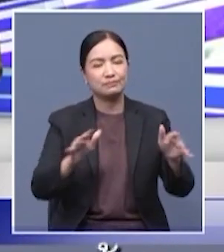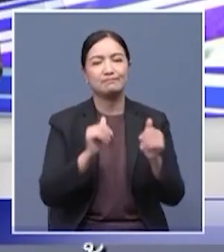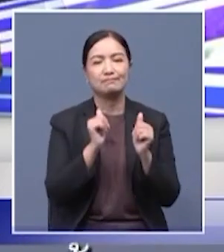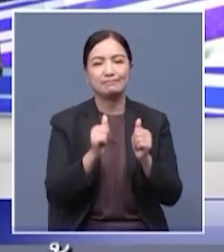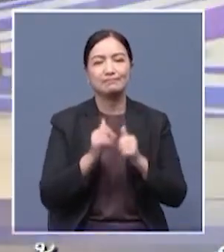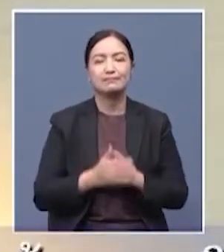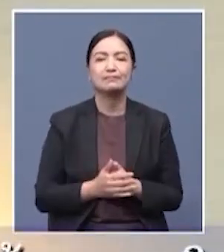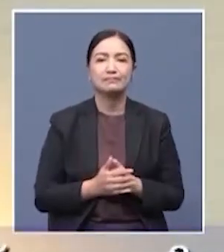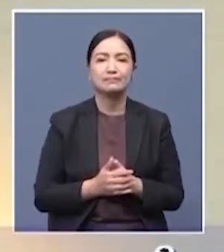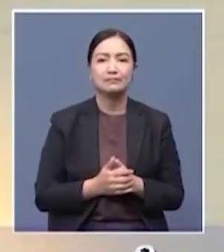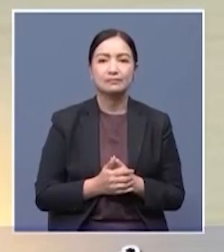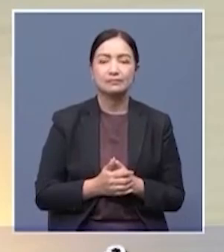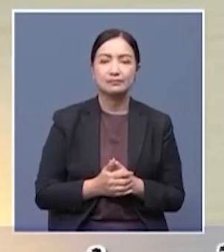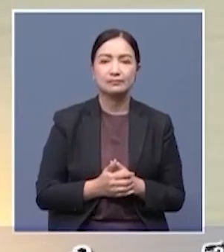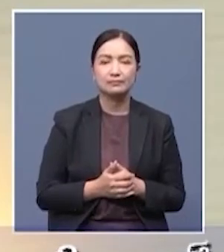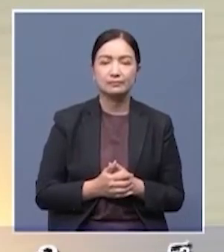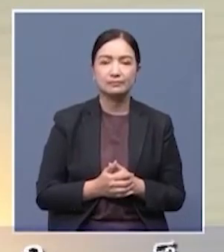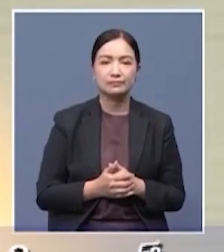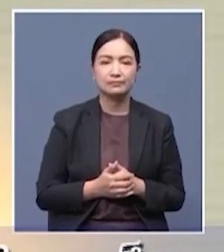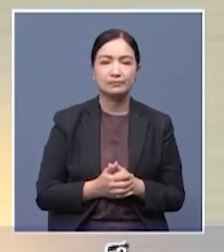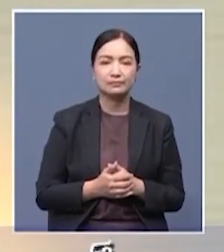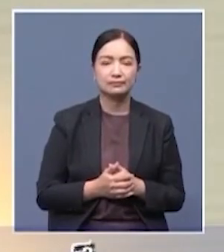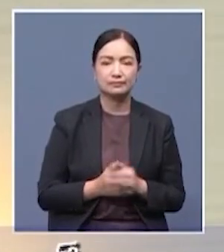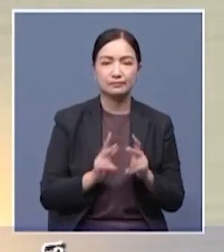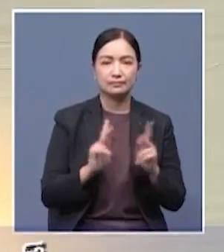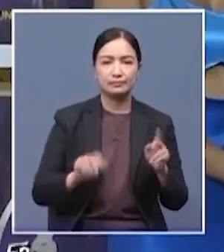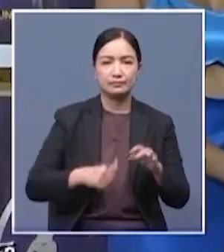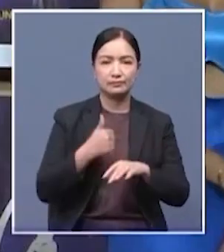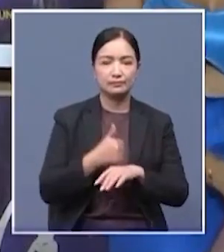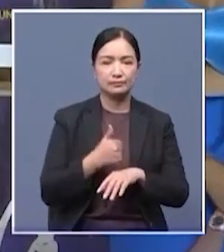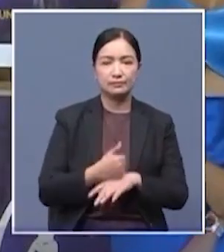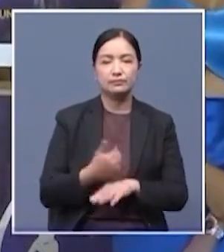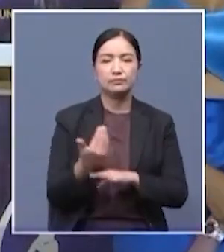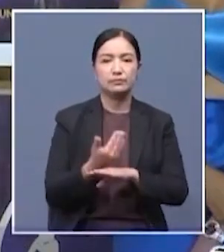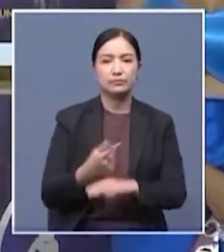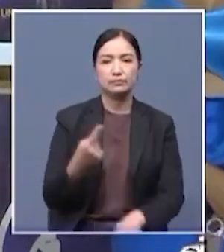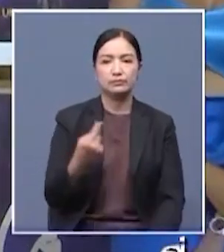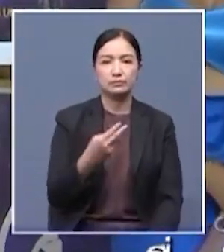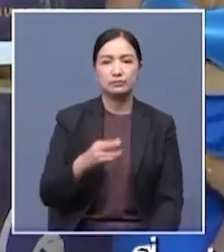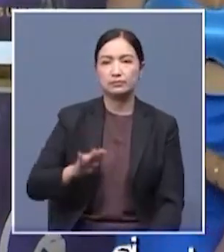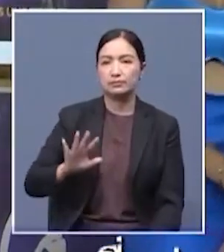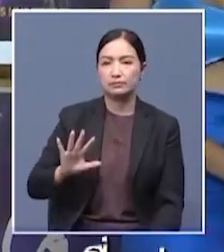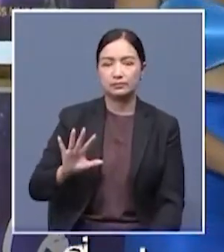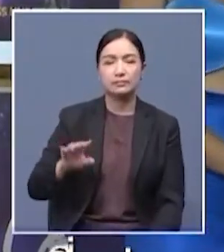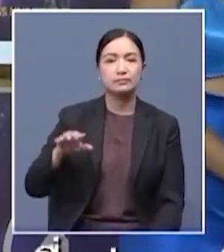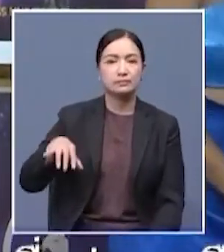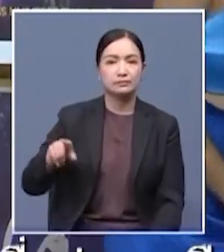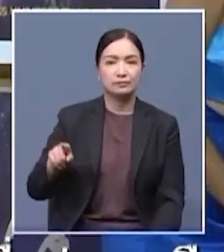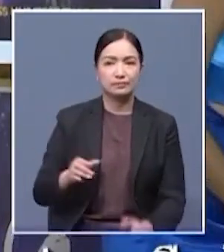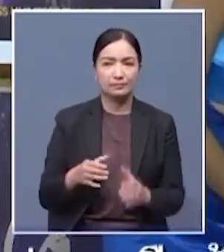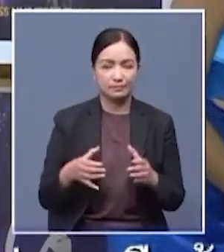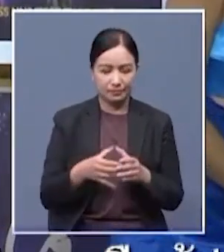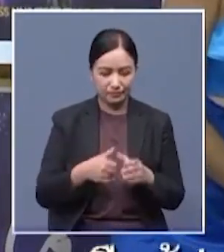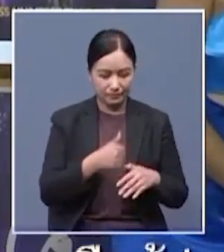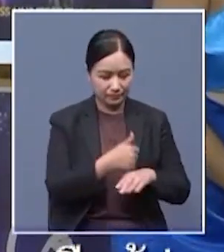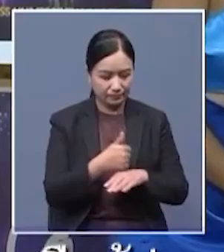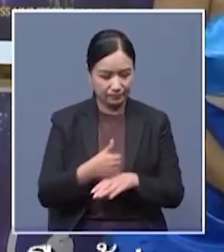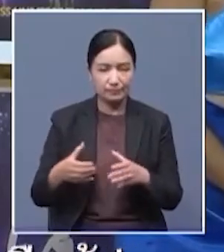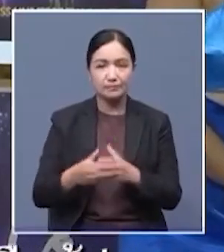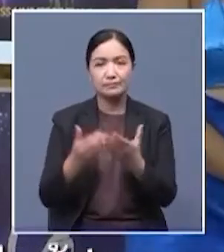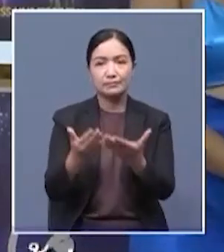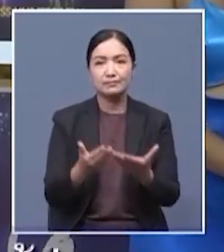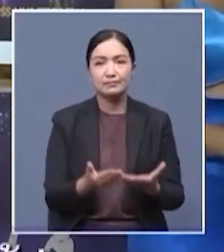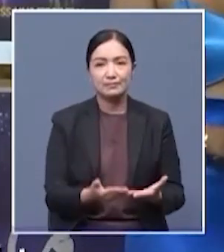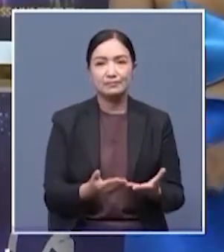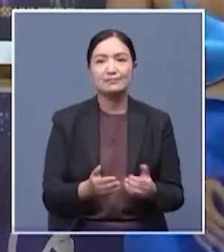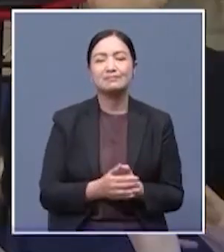ค่ะพลโทชำนาญช้างศาสตร์กรรมการผู้อำนวยการใหญ่สถานีวิทยุโทรทัศน์กองทัพบกพร้อมคณะผู้บริหารให้